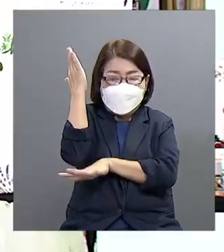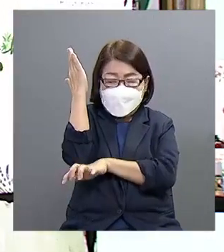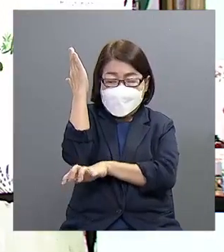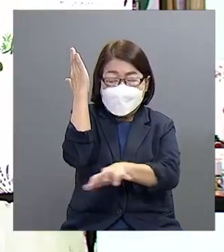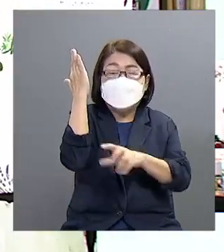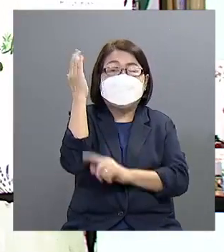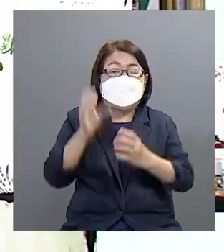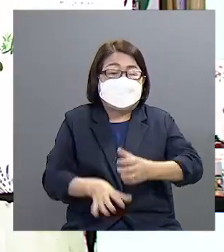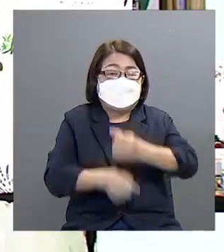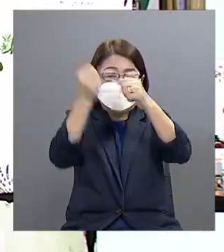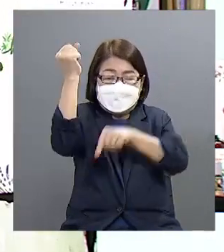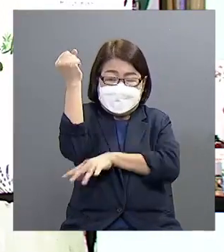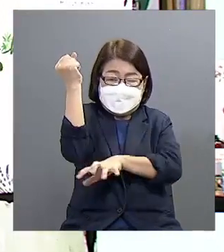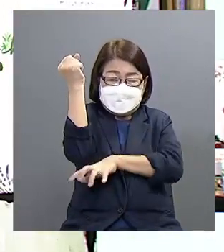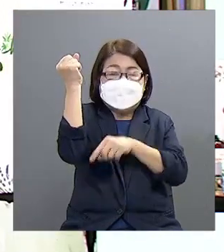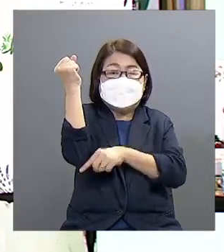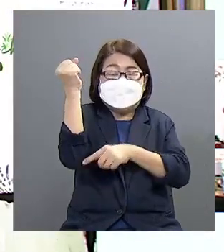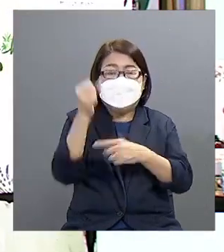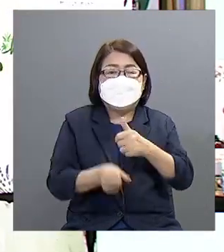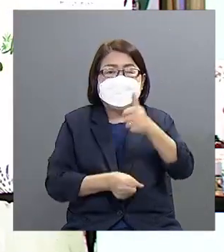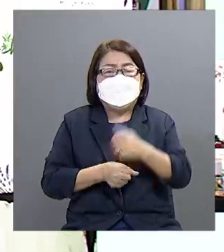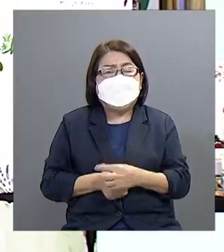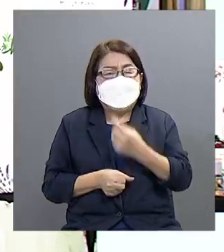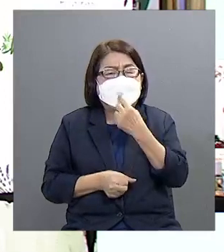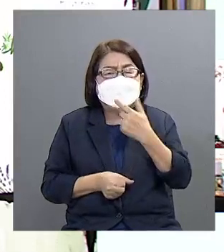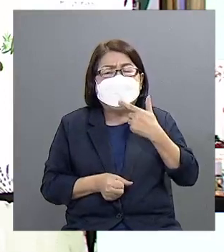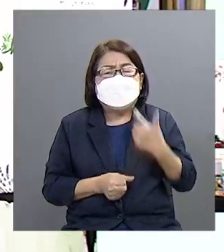ติคือหืนๆไม่อร่อยเราก็ดีลงมาเป็น